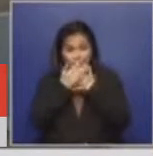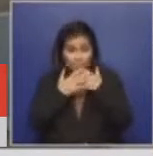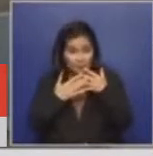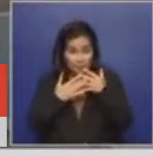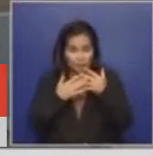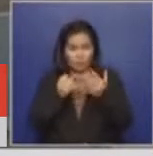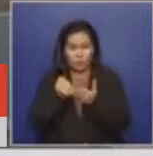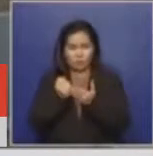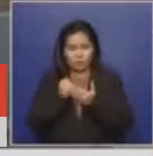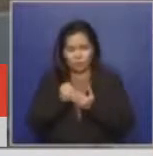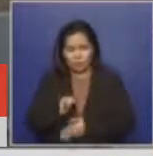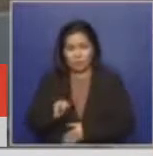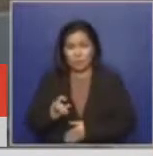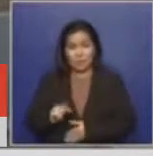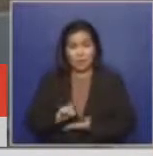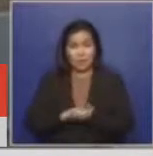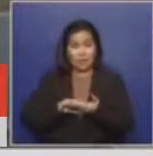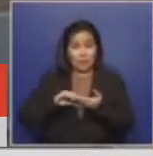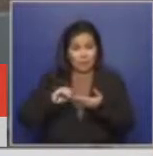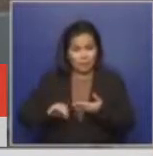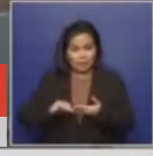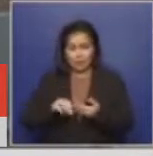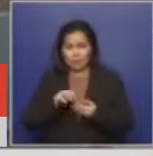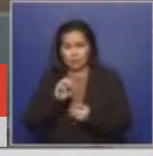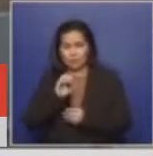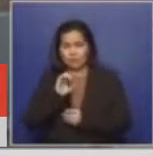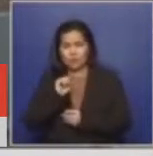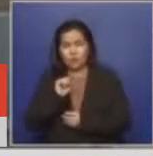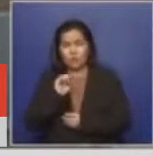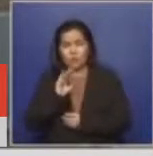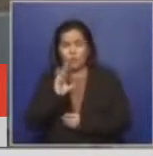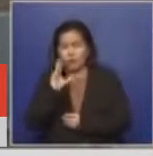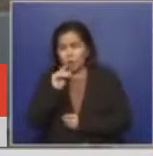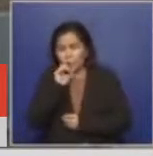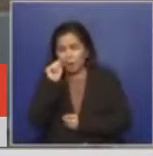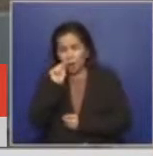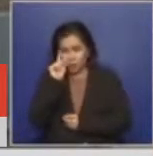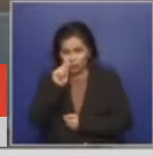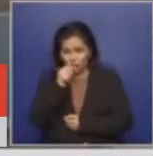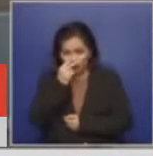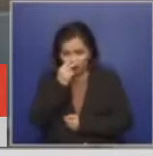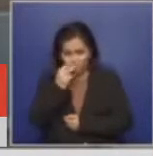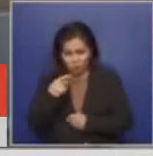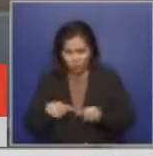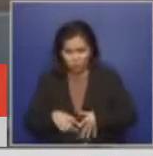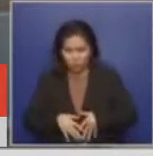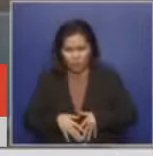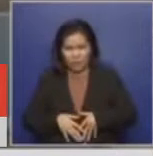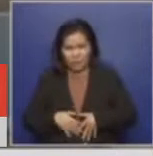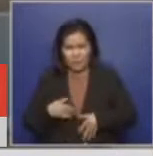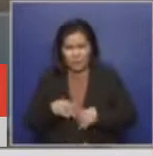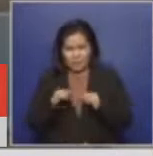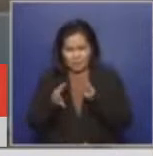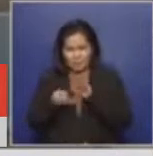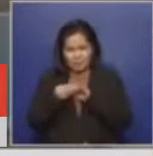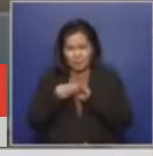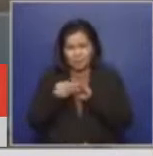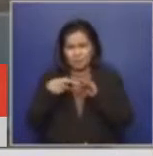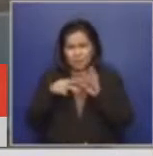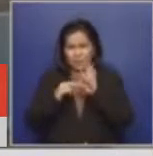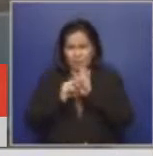ทองทางสปช.บอกว่าต้องมีข้อบ่งชี้จะต้องว่ามีผังผืดหน้าท้องหรือล้างด้วยหน้าท้อง